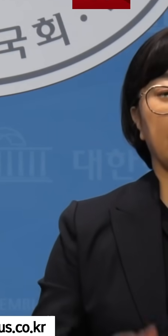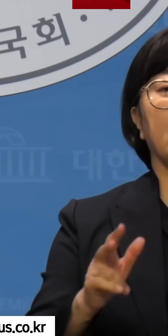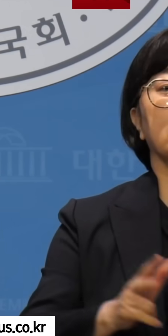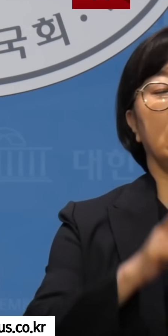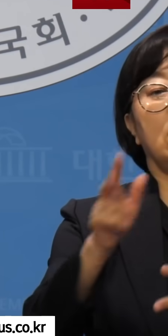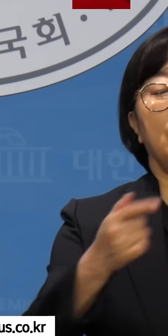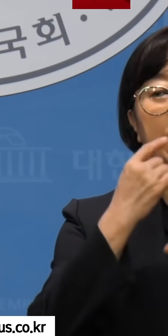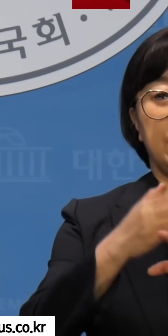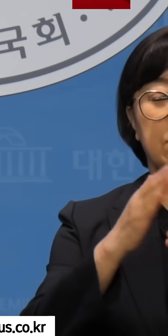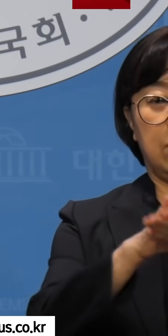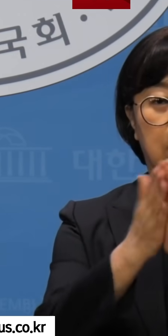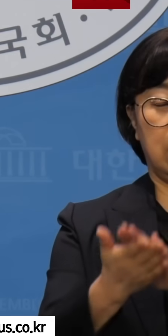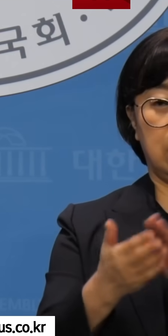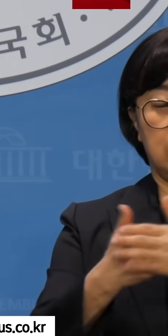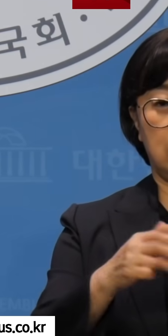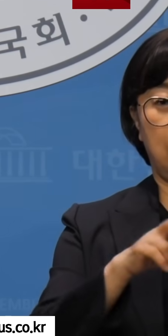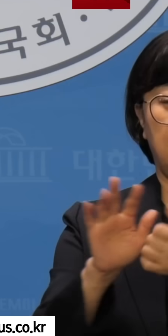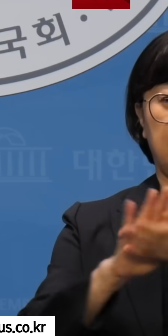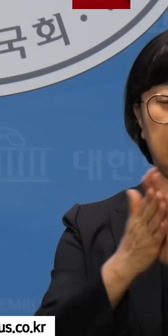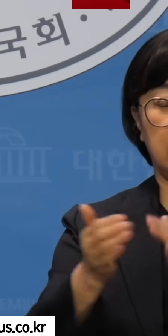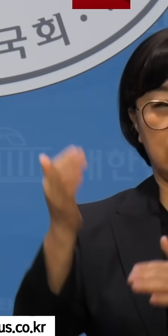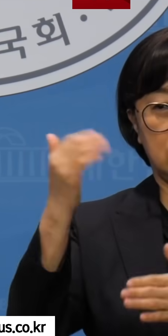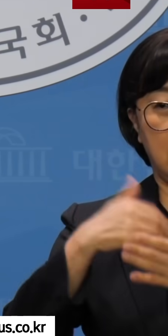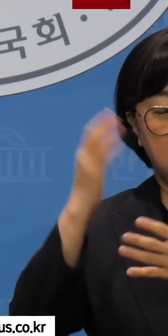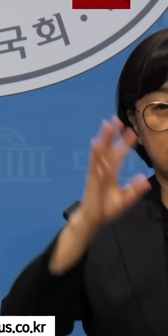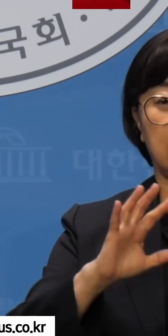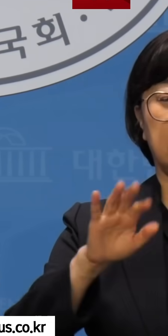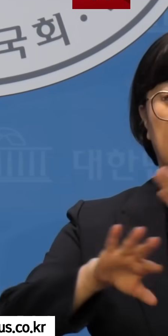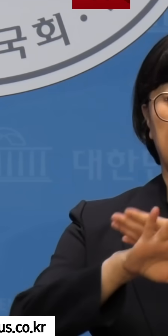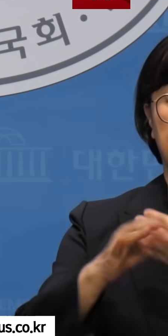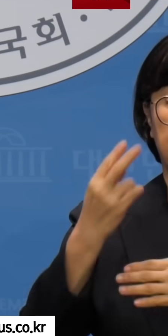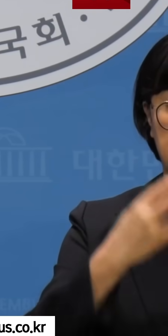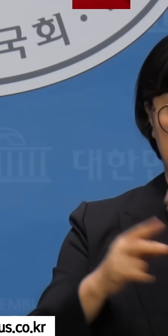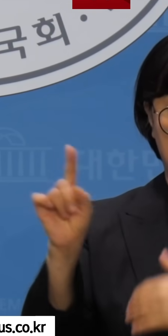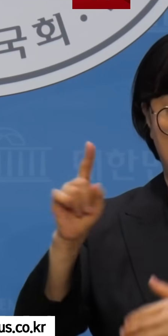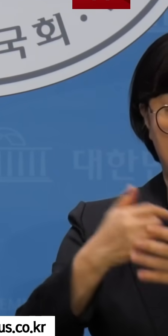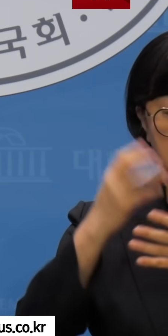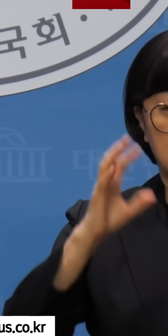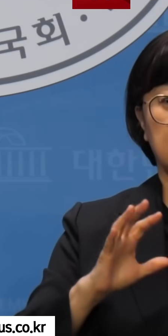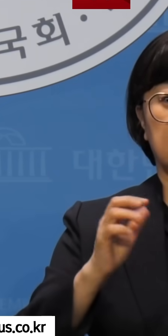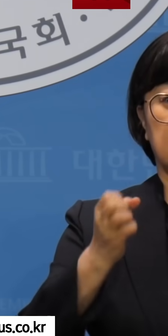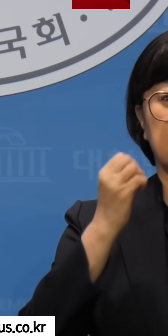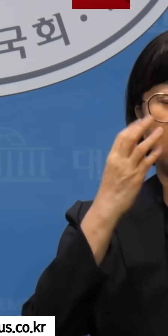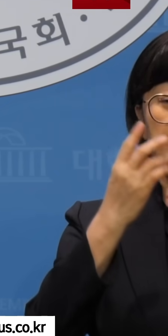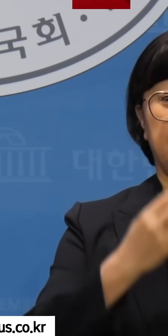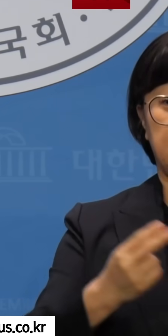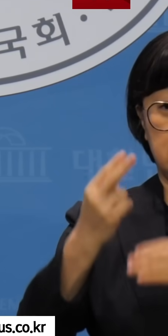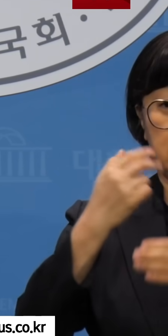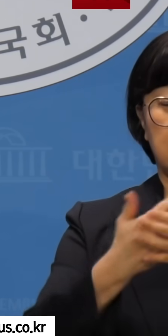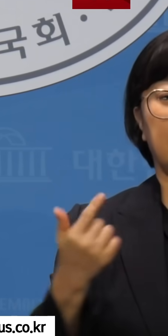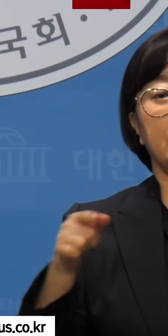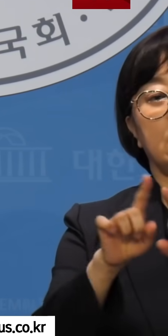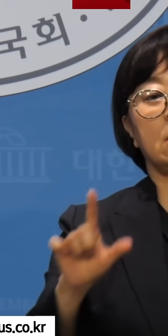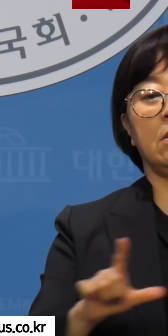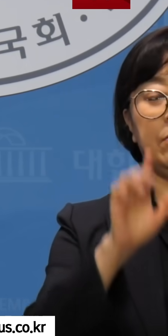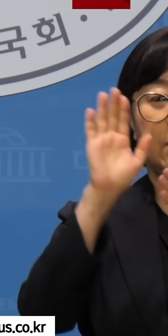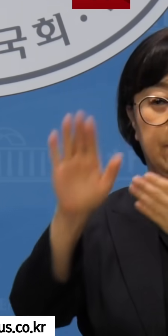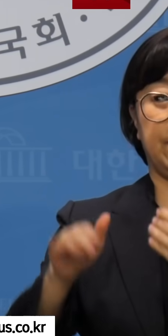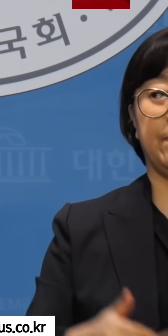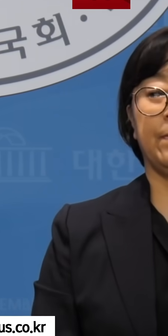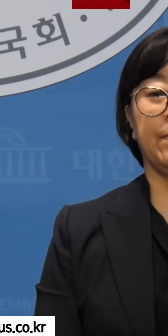산업화, 민주화, 정보화 이후 대한민국의 다음 비전은 무엇인가? 우리가 생각하는 대한민국의 새로운 비전은 함께 사는